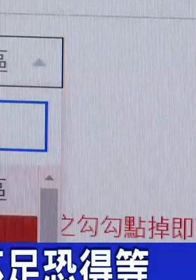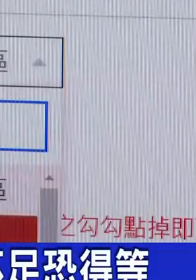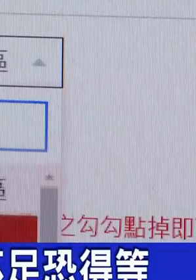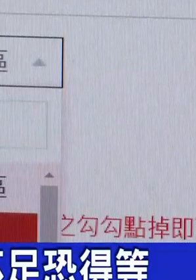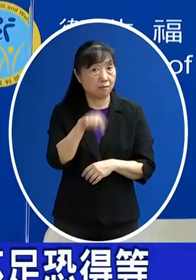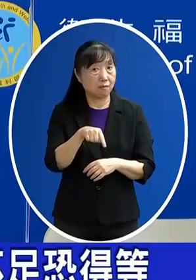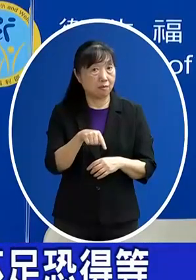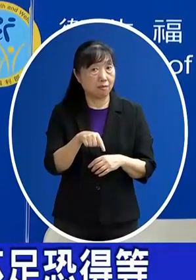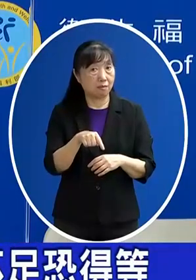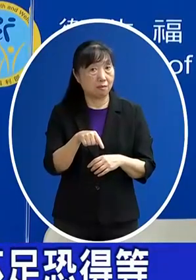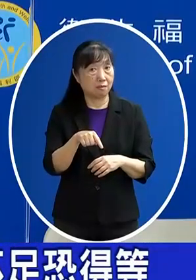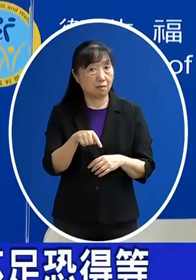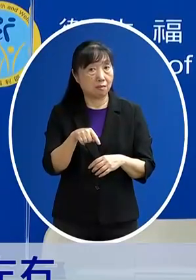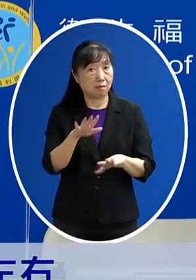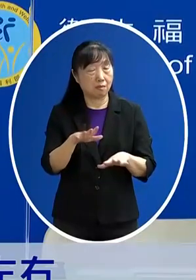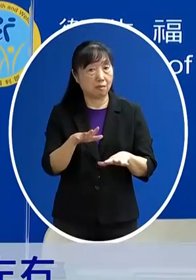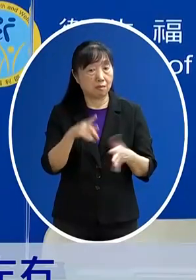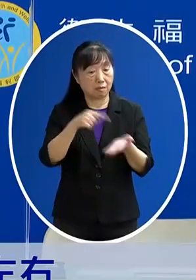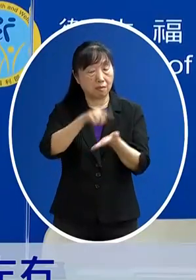的约有320万人，估计都能成功打到疫苗。